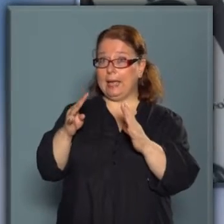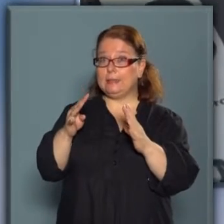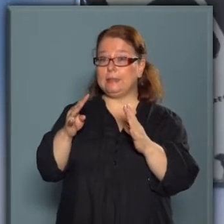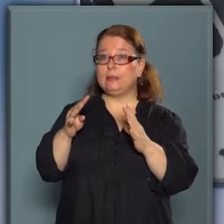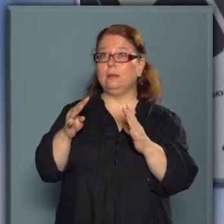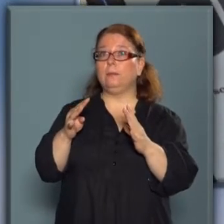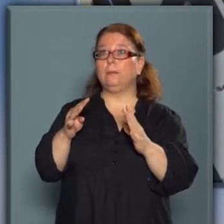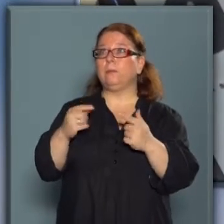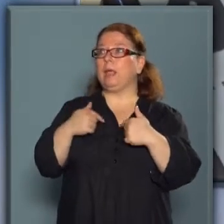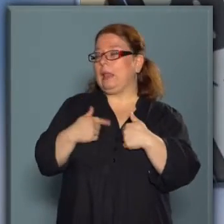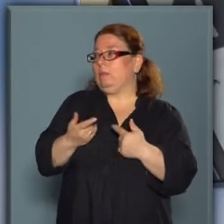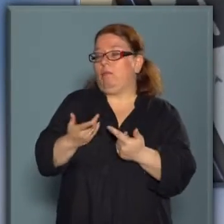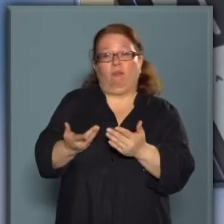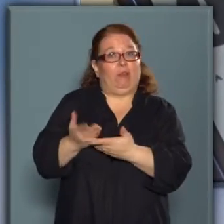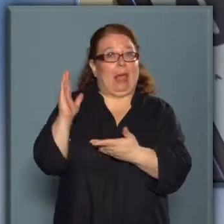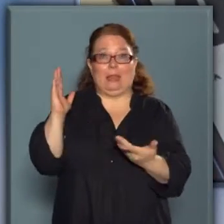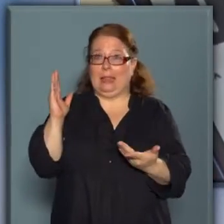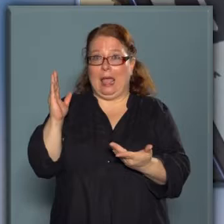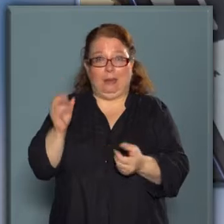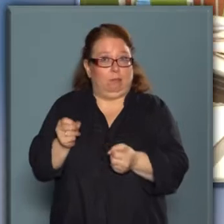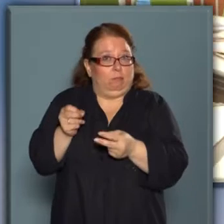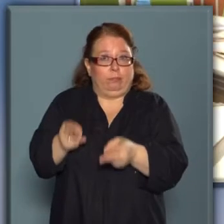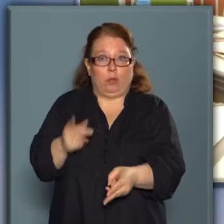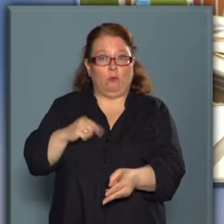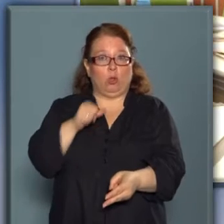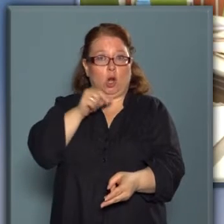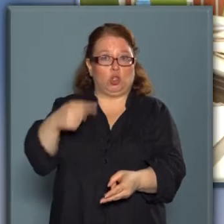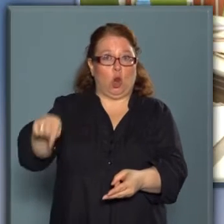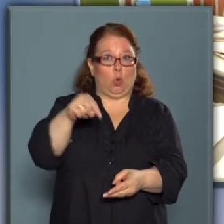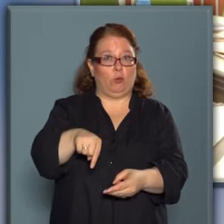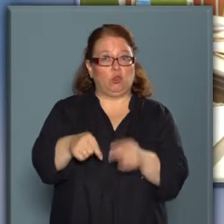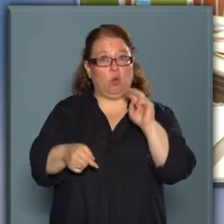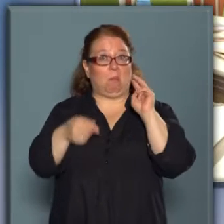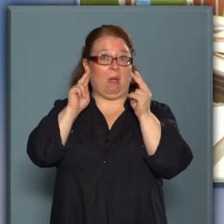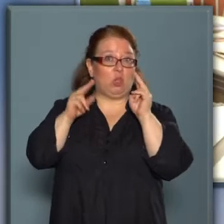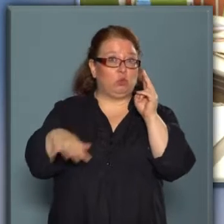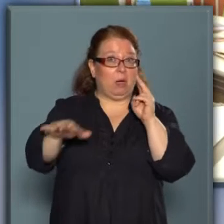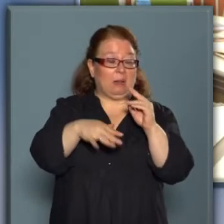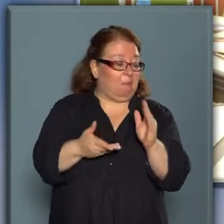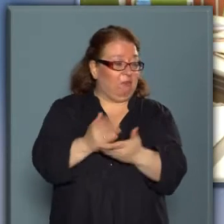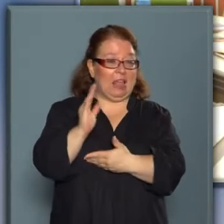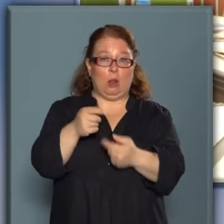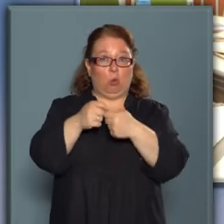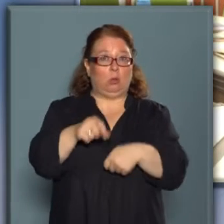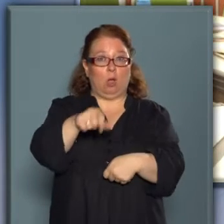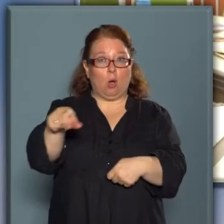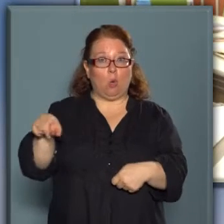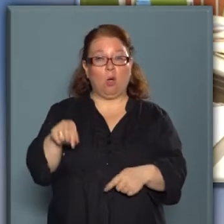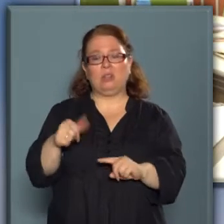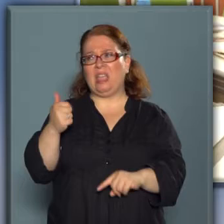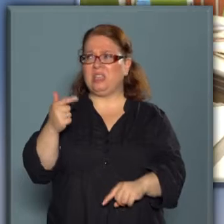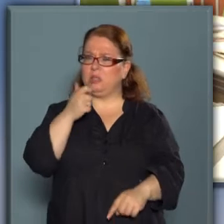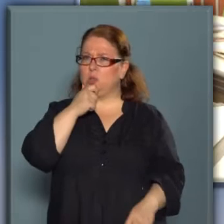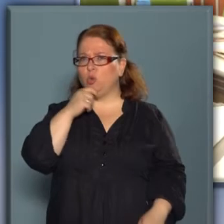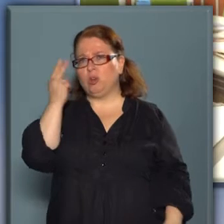2009-ben én teljesen véletlenül kapcsolódtam, ismertem meg a Grassalkovics kör tagjait, tehát